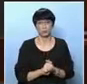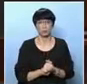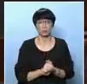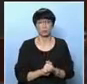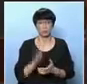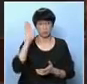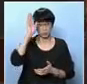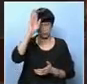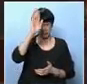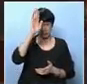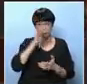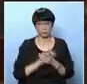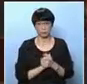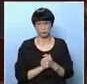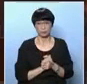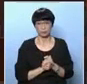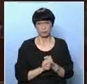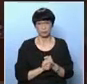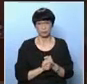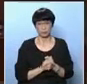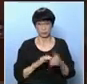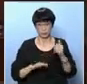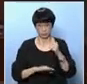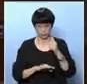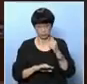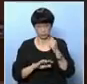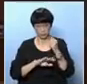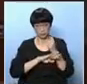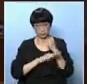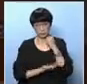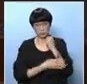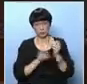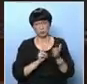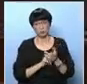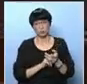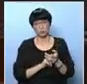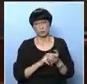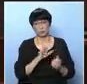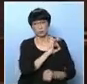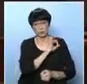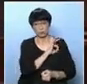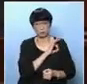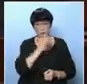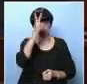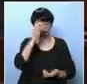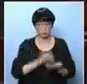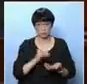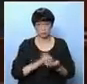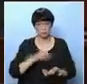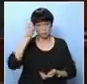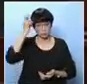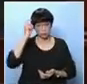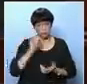就希望咧，我已經喺立法會裏面不下於4次提，我哋政府一定要諗下 letter